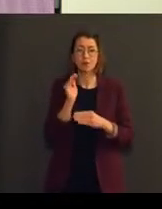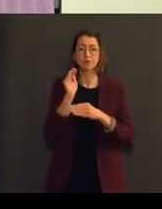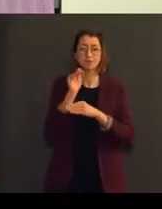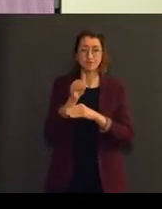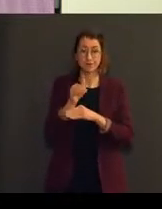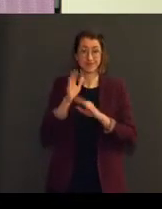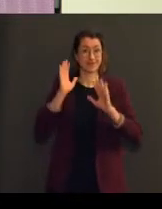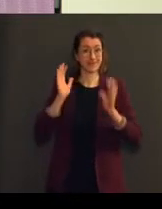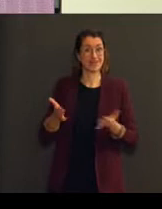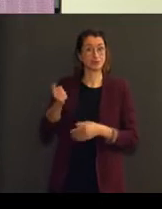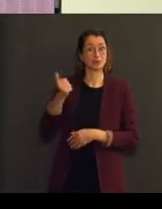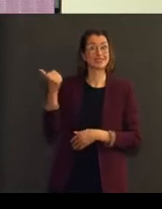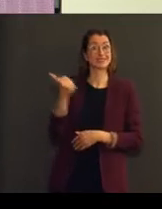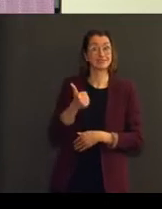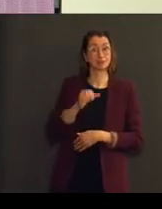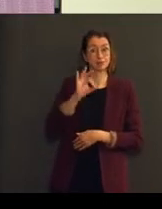vaccination.